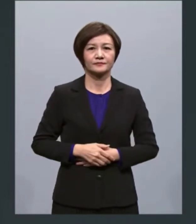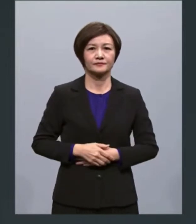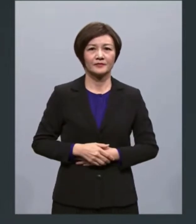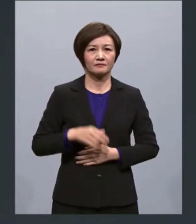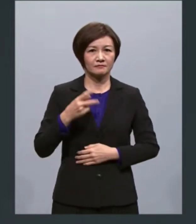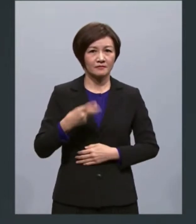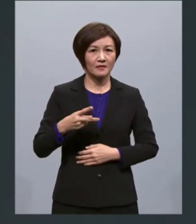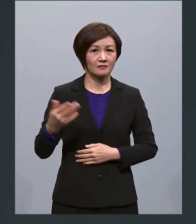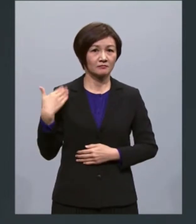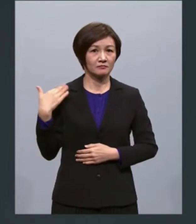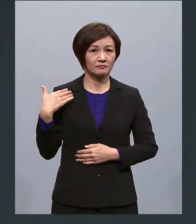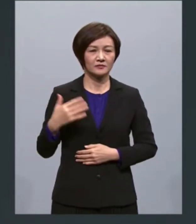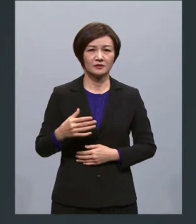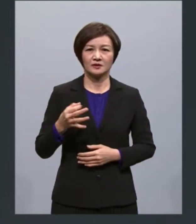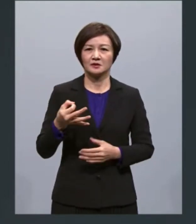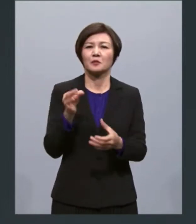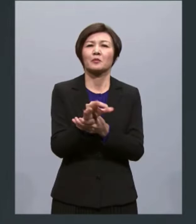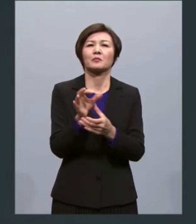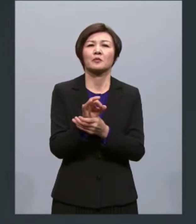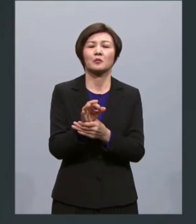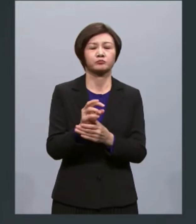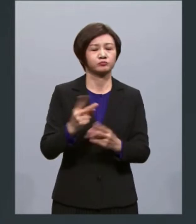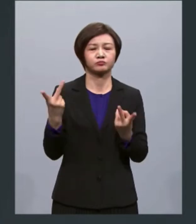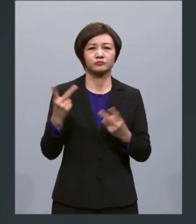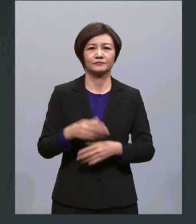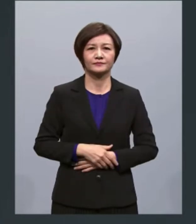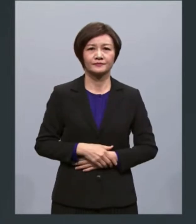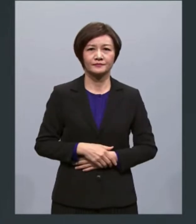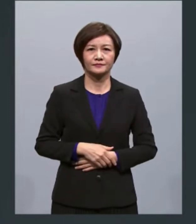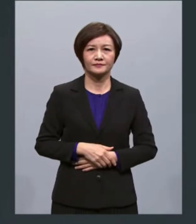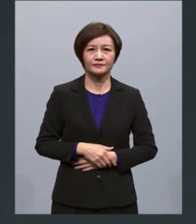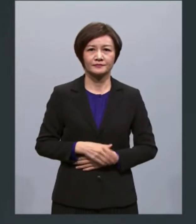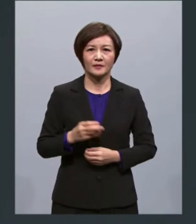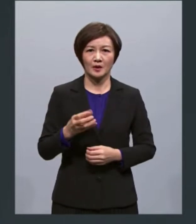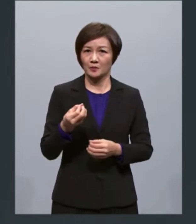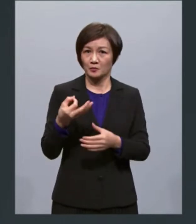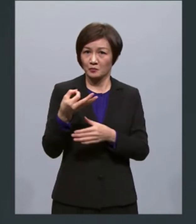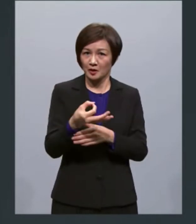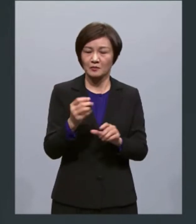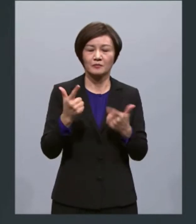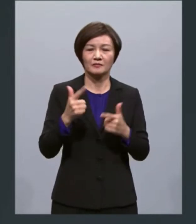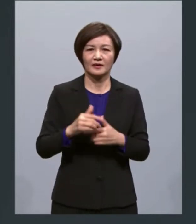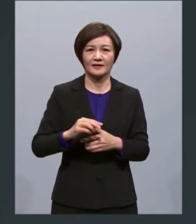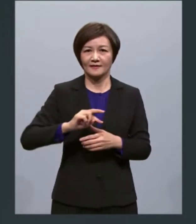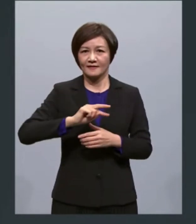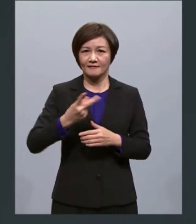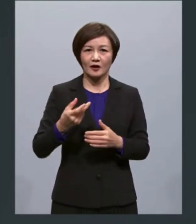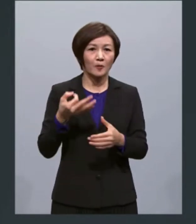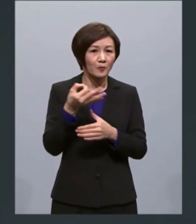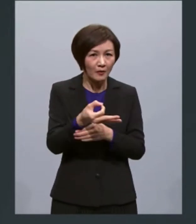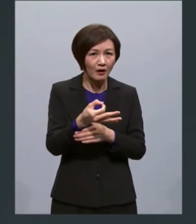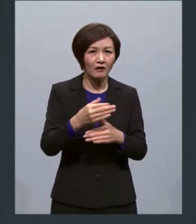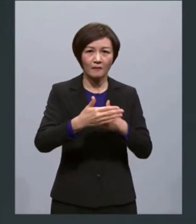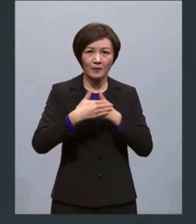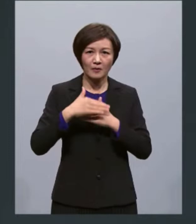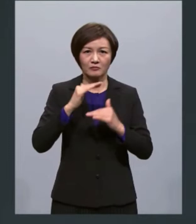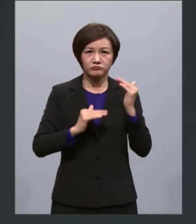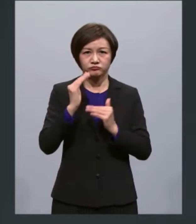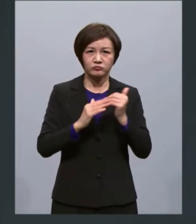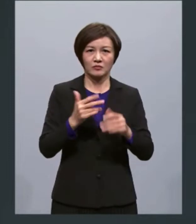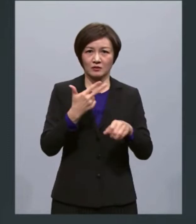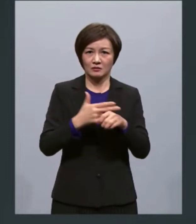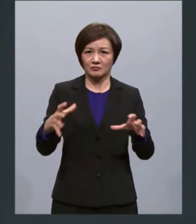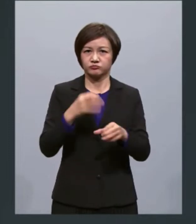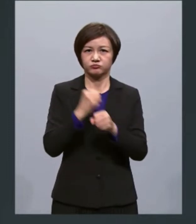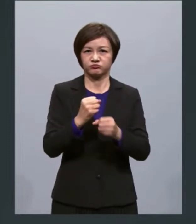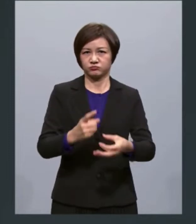改变过去的金元外交。我主张减少无偿金元，要改成有偿金元和以技术合作